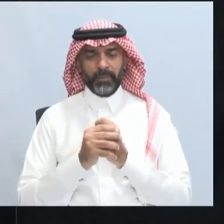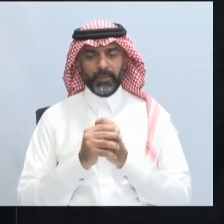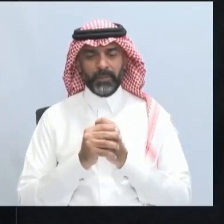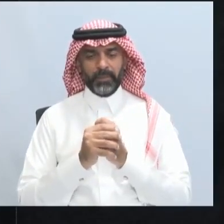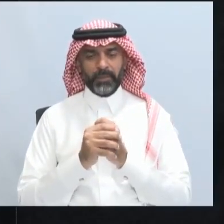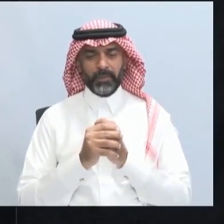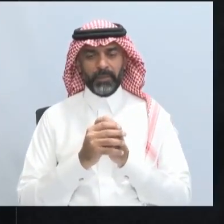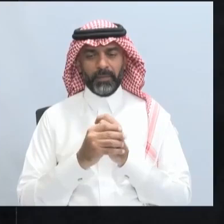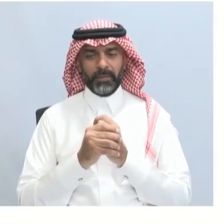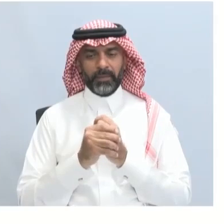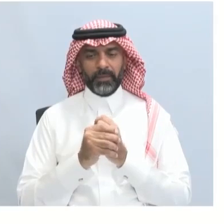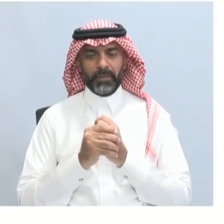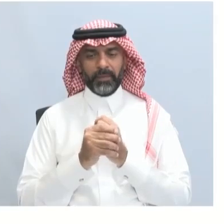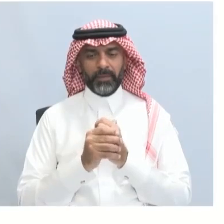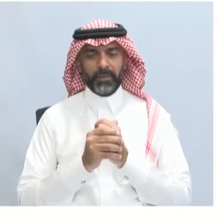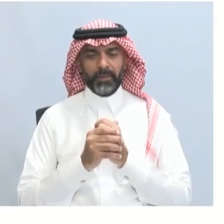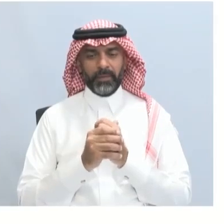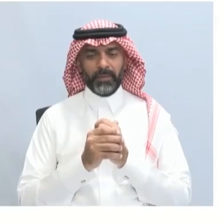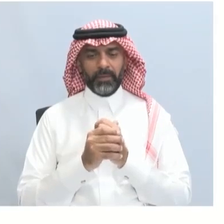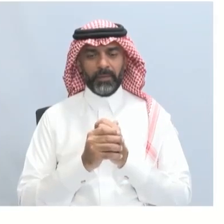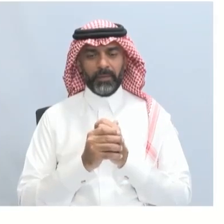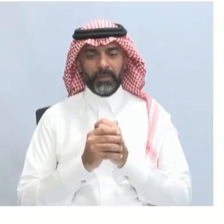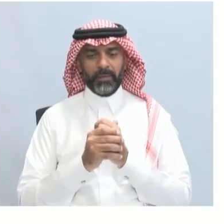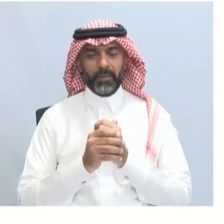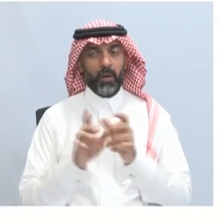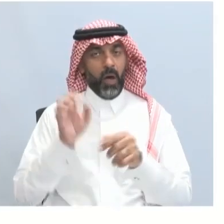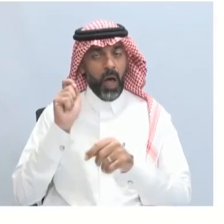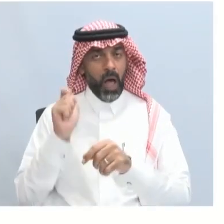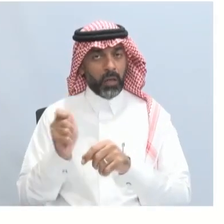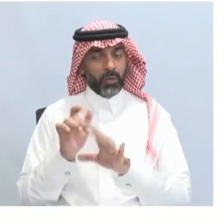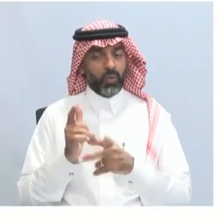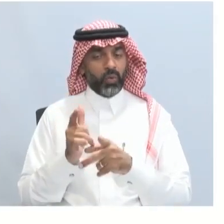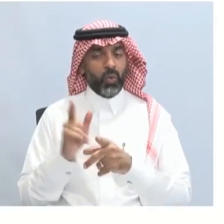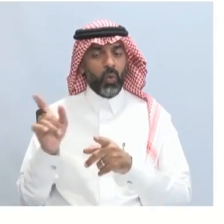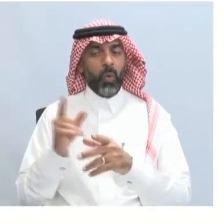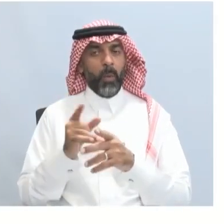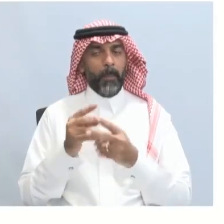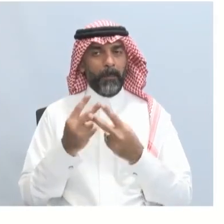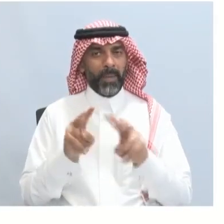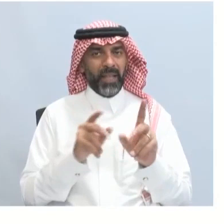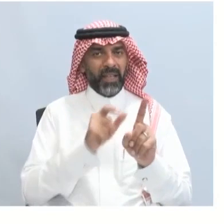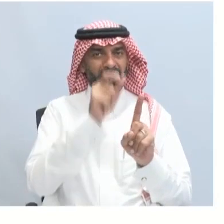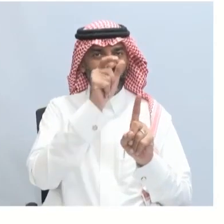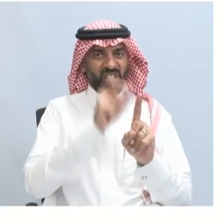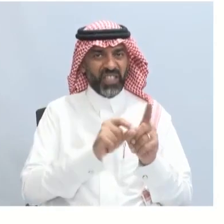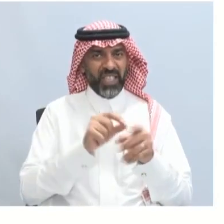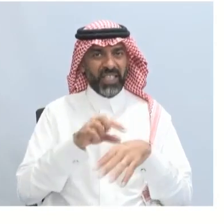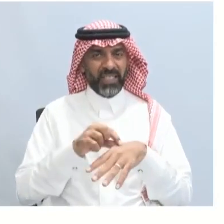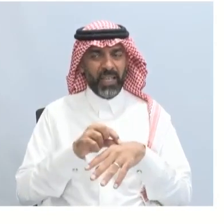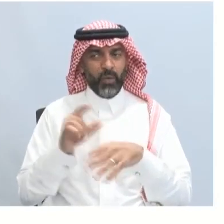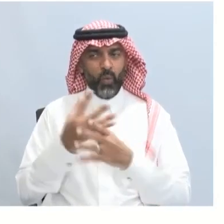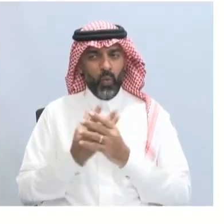التزامات الاصل هو ابتداء شخصيه الانسان بولادته ماذا بولادته حيا الا ان